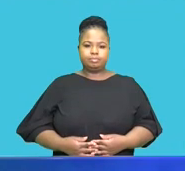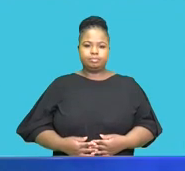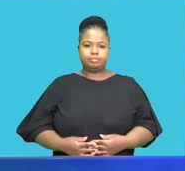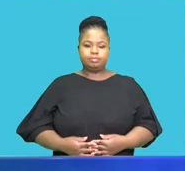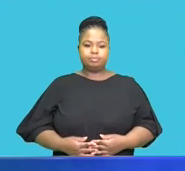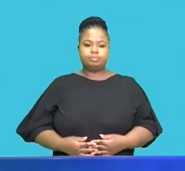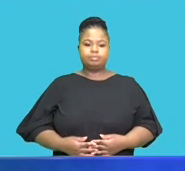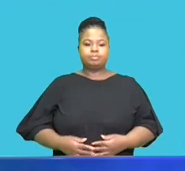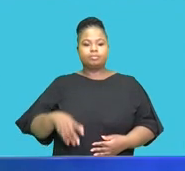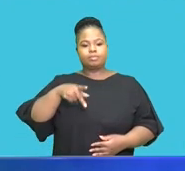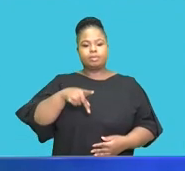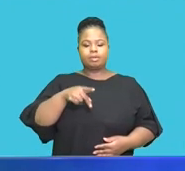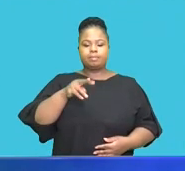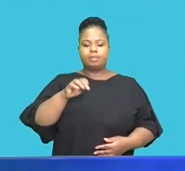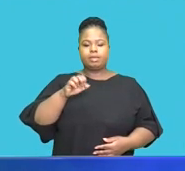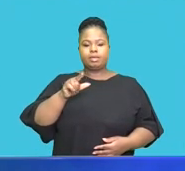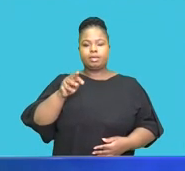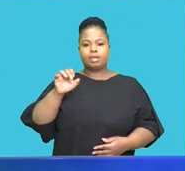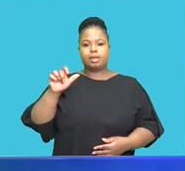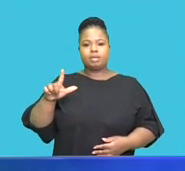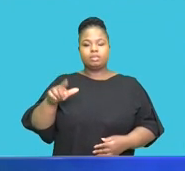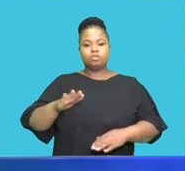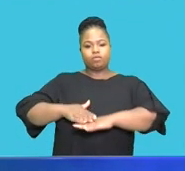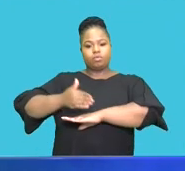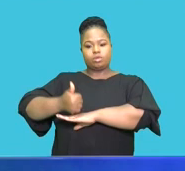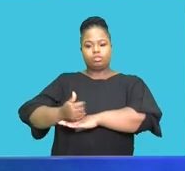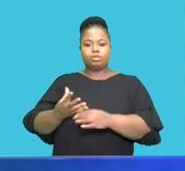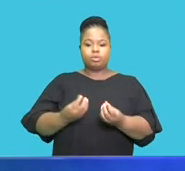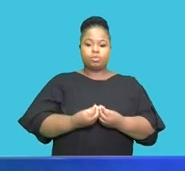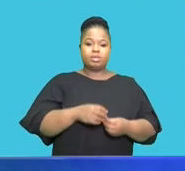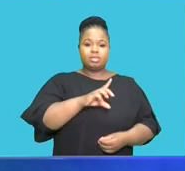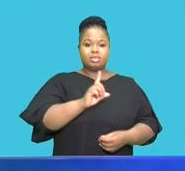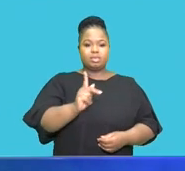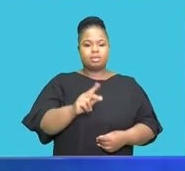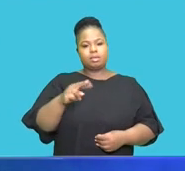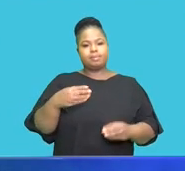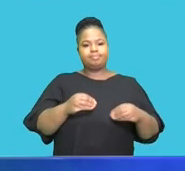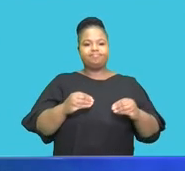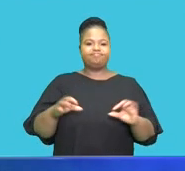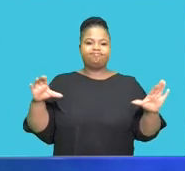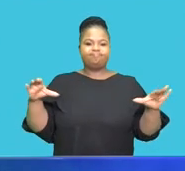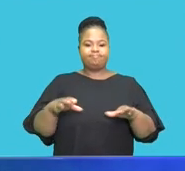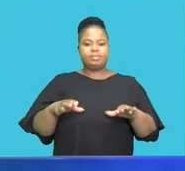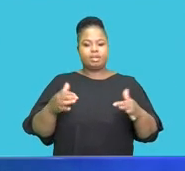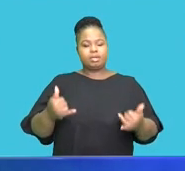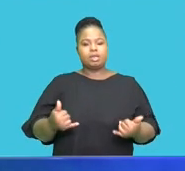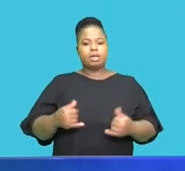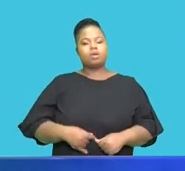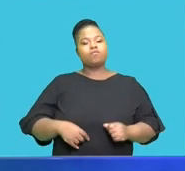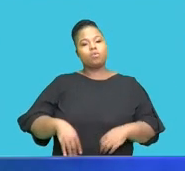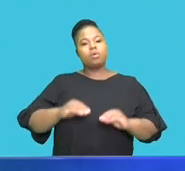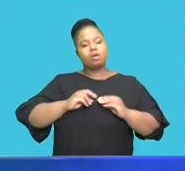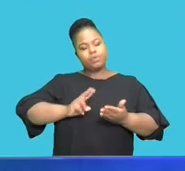Inhlangano yePelican Light Foundation ngokubambisana nomtapo wolwazi waseDiepkloof basingathe umkhankaso wokufunda obizwa nge-read-a-thon drive